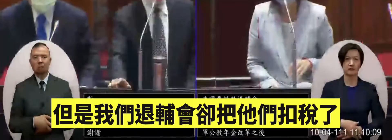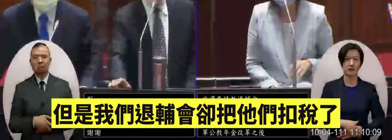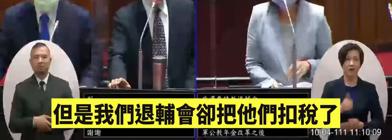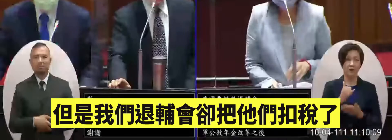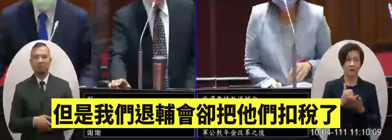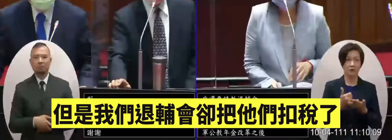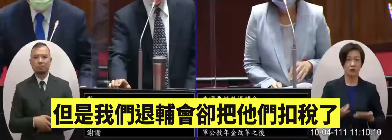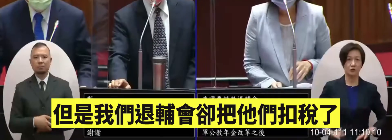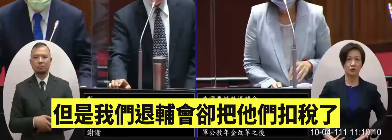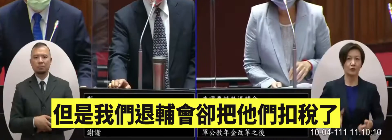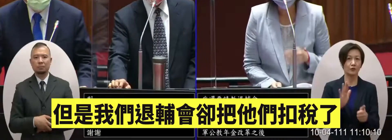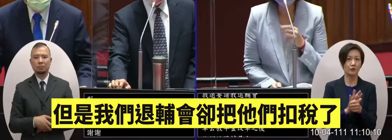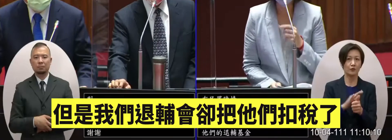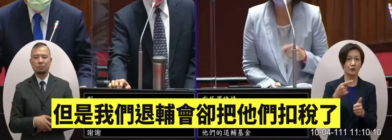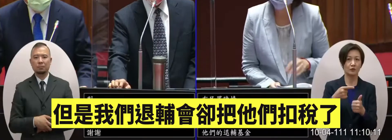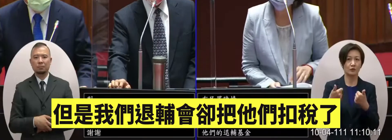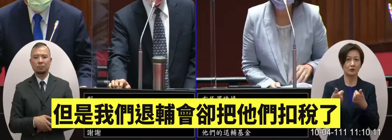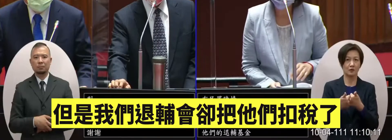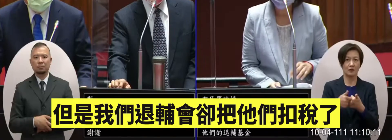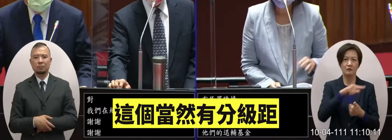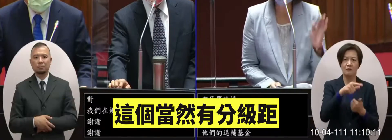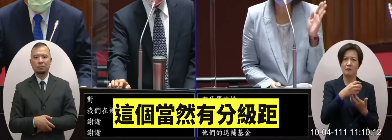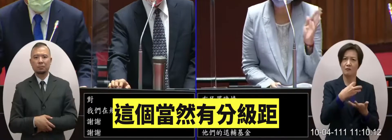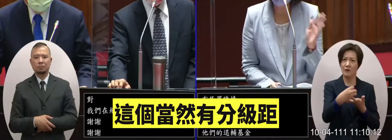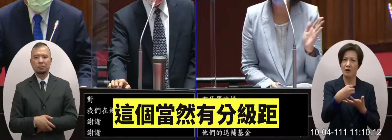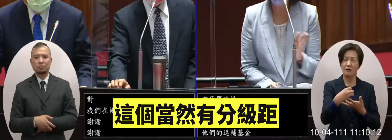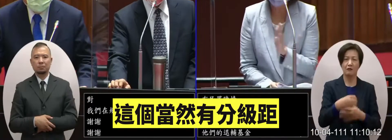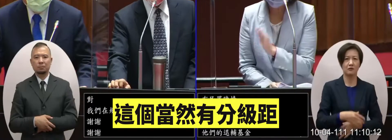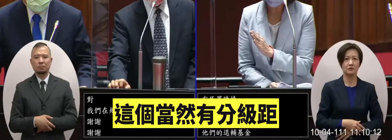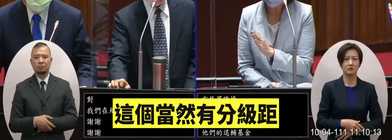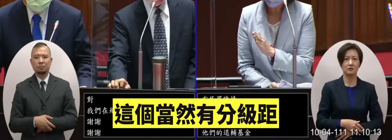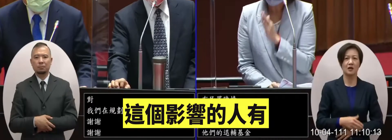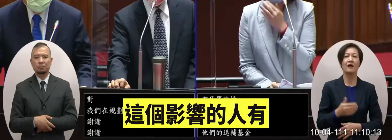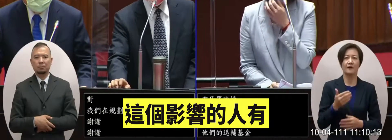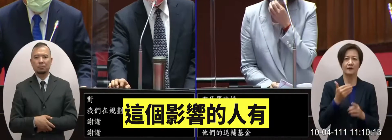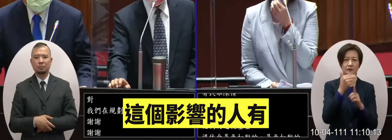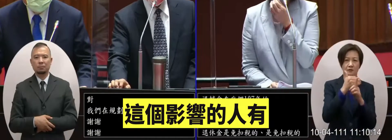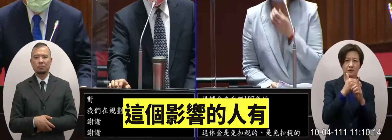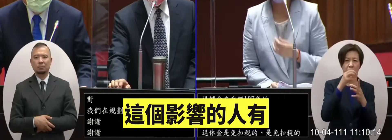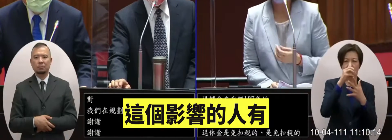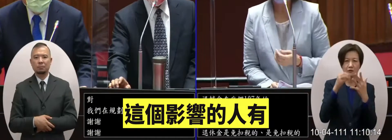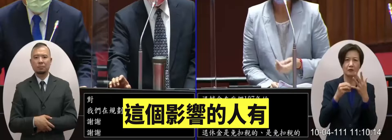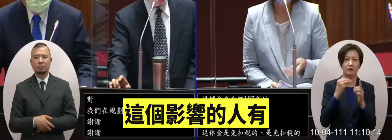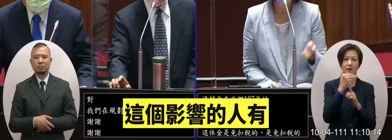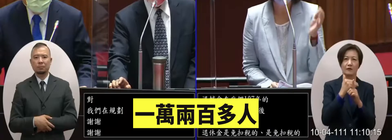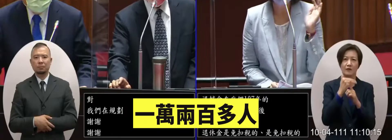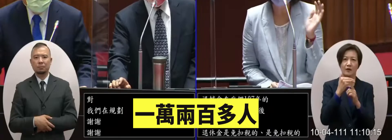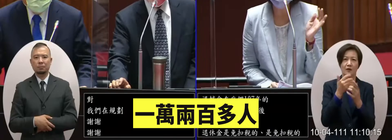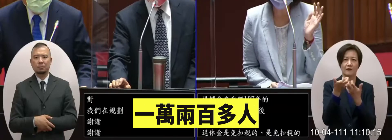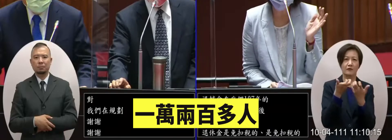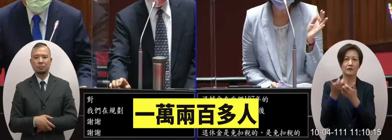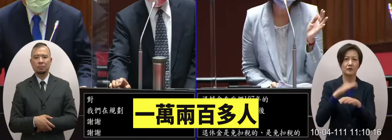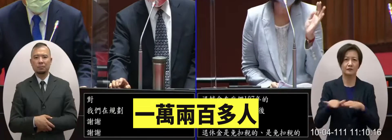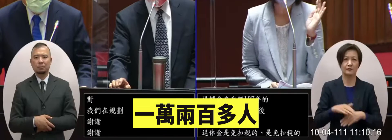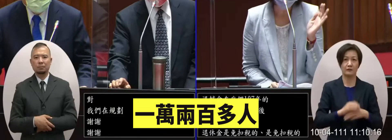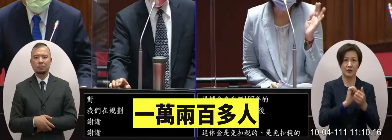伍会却把他们扣税了。这个当然有分级距，这个影响的人有